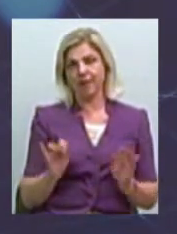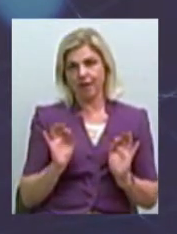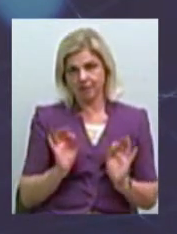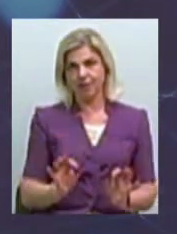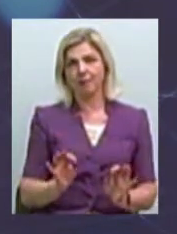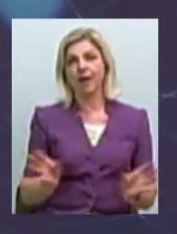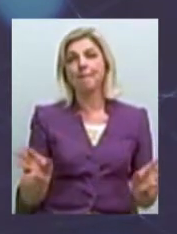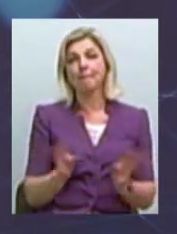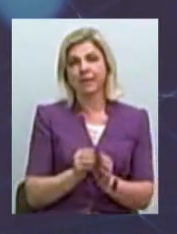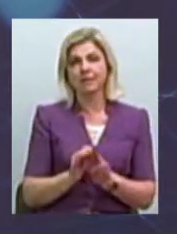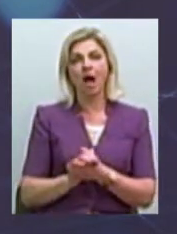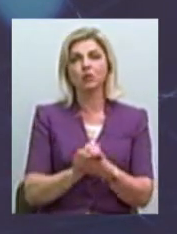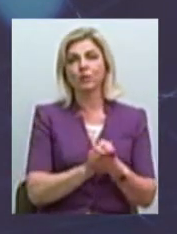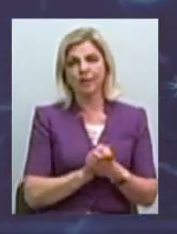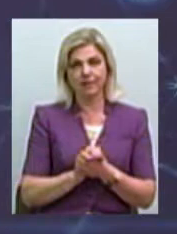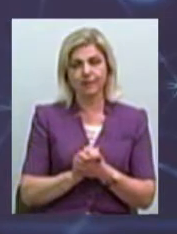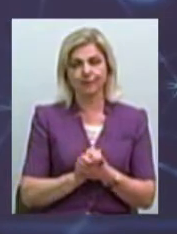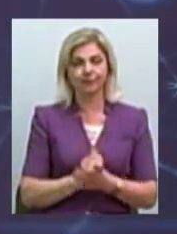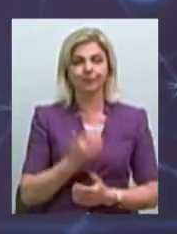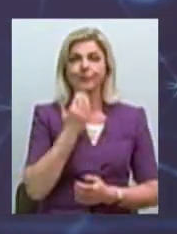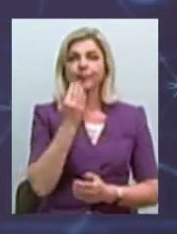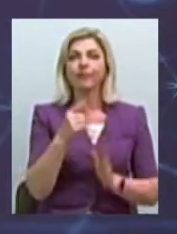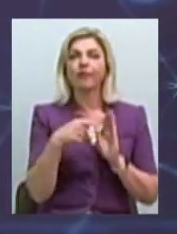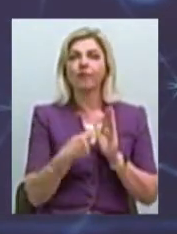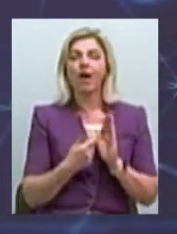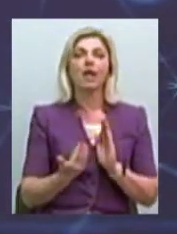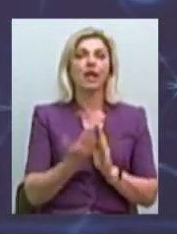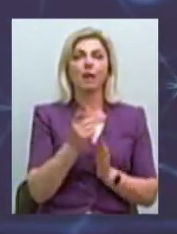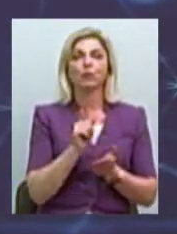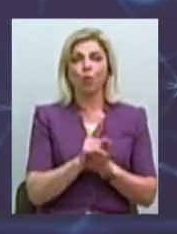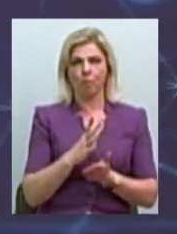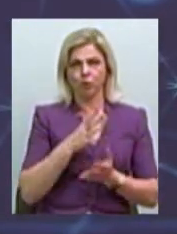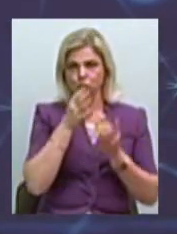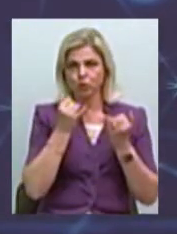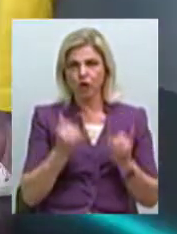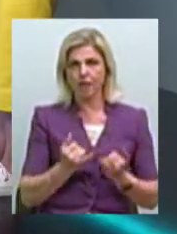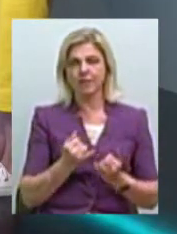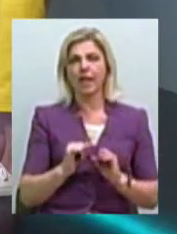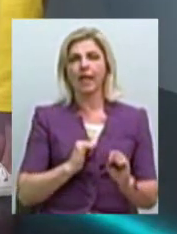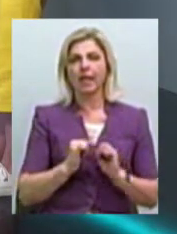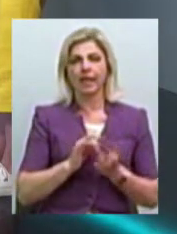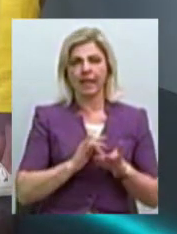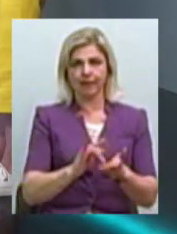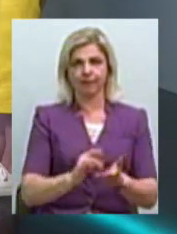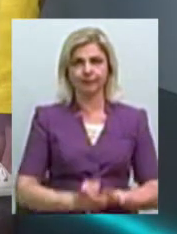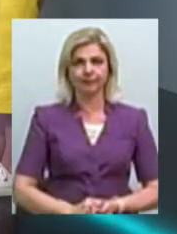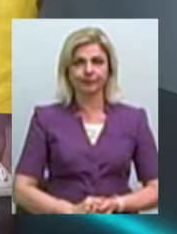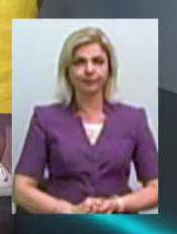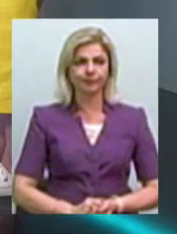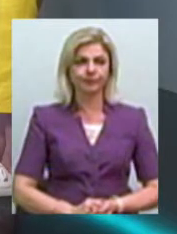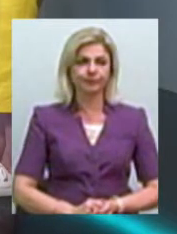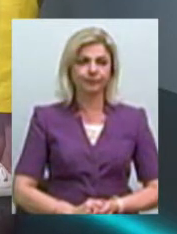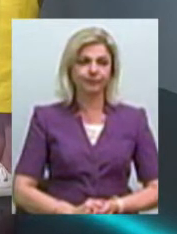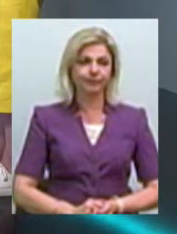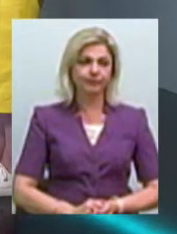ось спільно з Асоціацією гідів. А яким повинен бути сучасний гід?